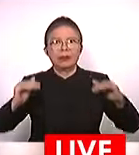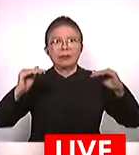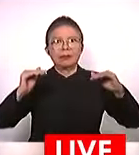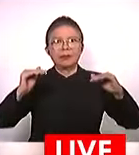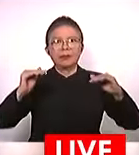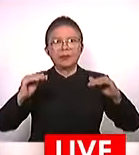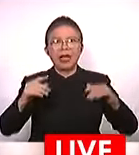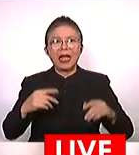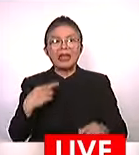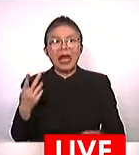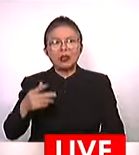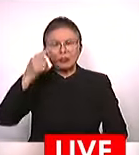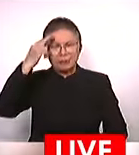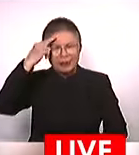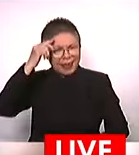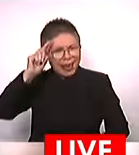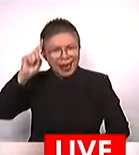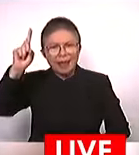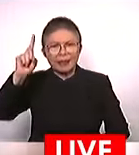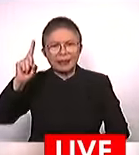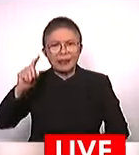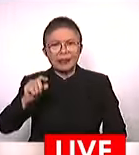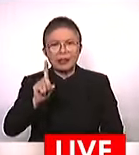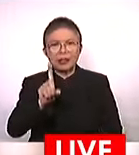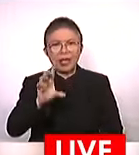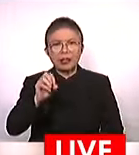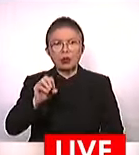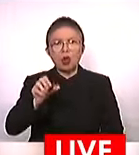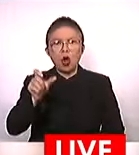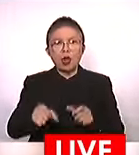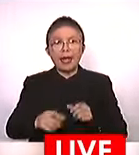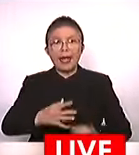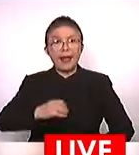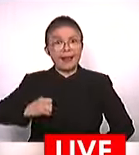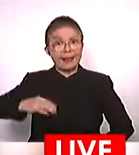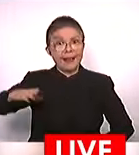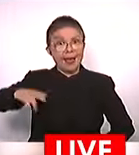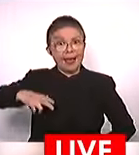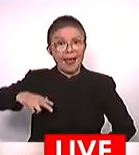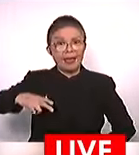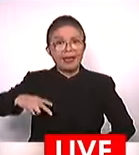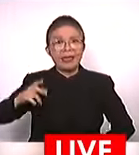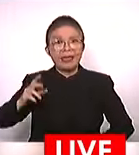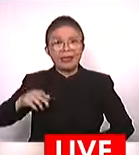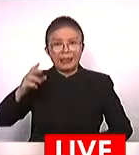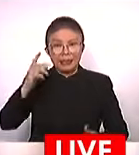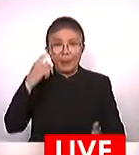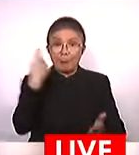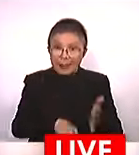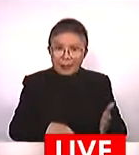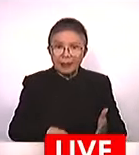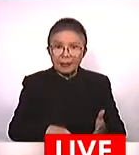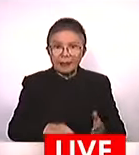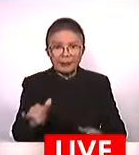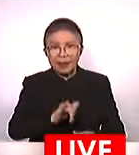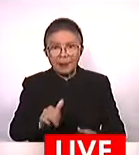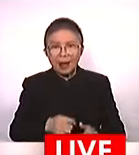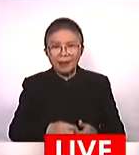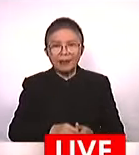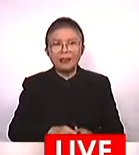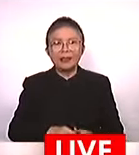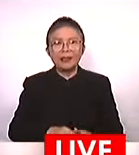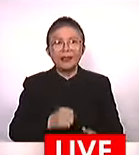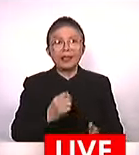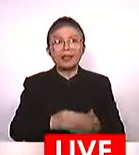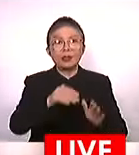Kita juga harus punya keyakinan bahwa 100 orang yang kaya ini kita pajakin bersamaan